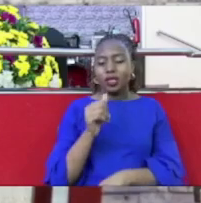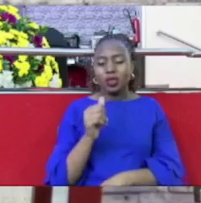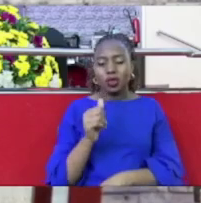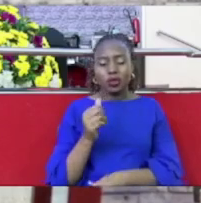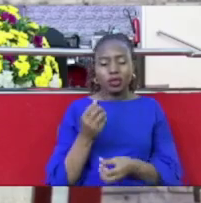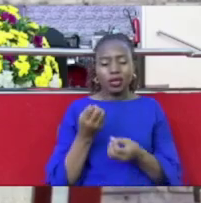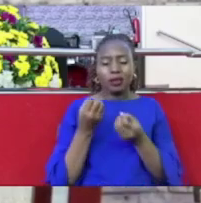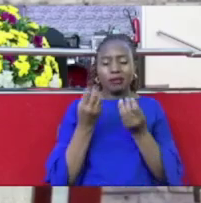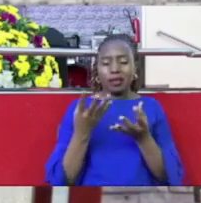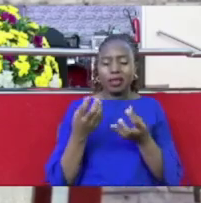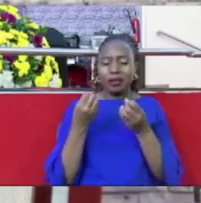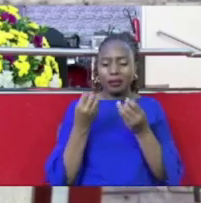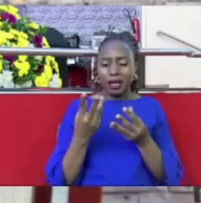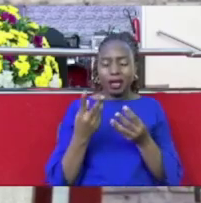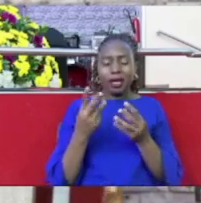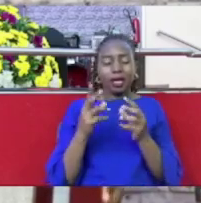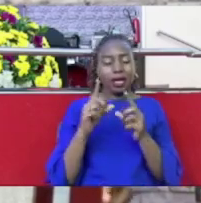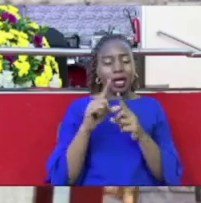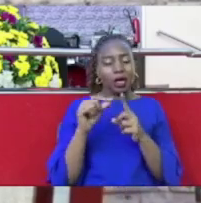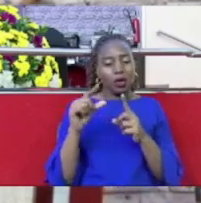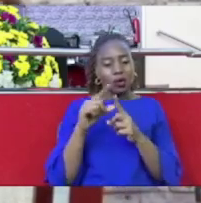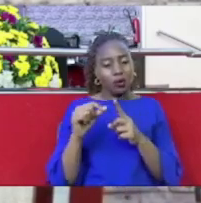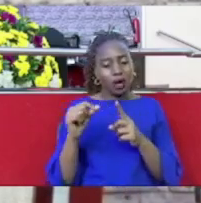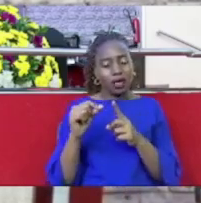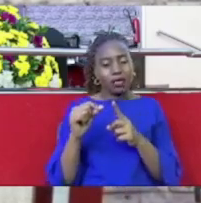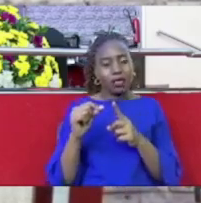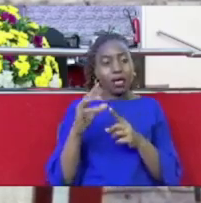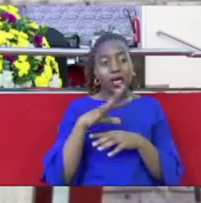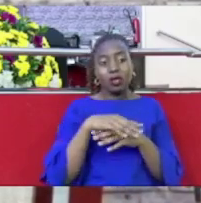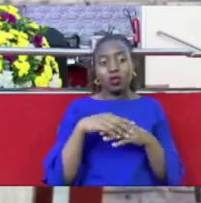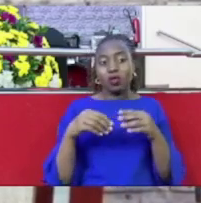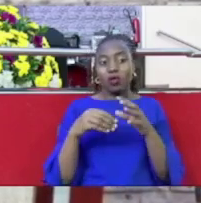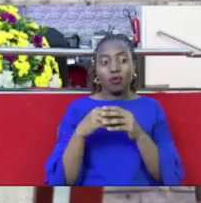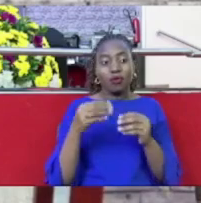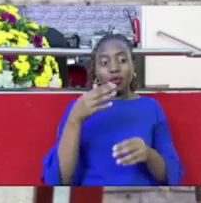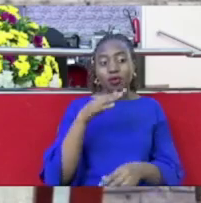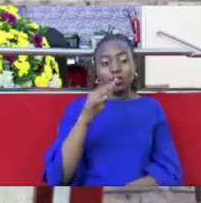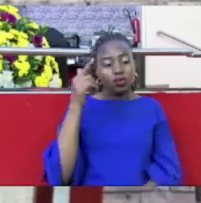Ama kusema maneno mengi. To soothen your conscience. Ili